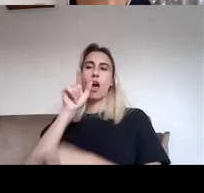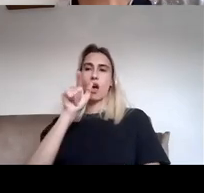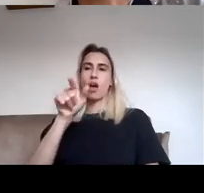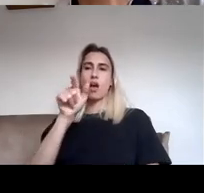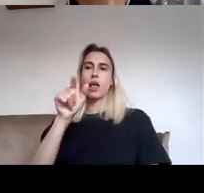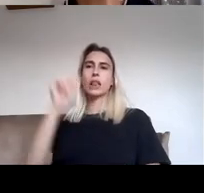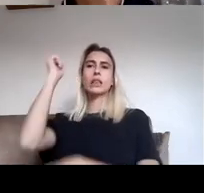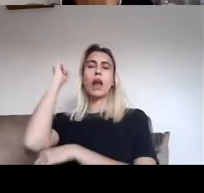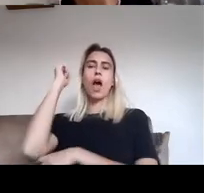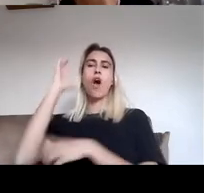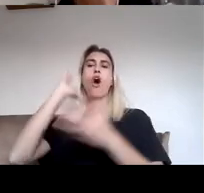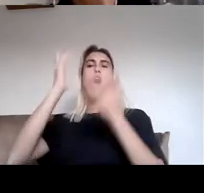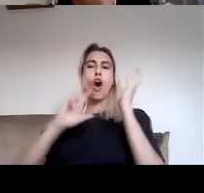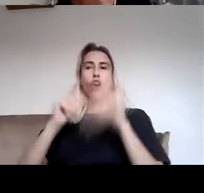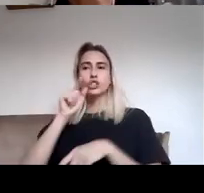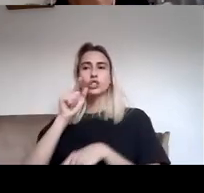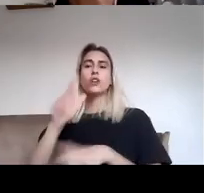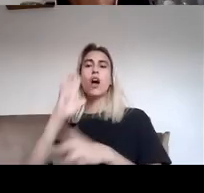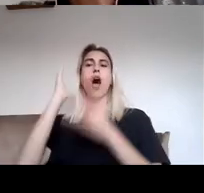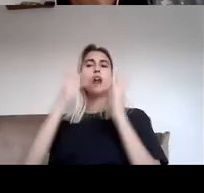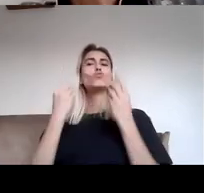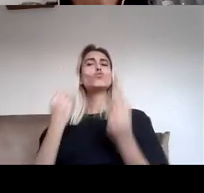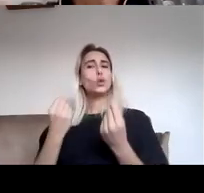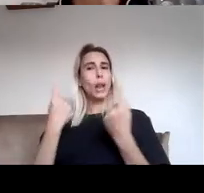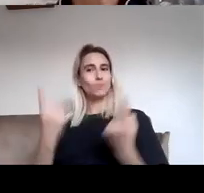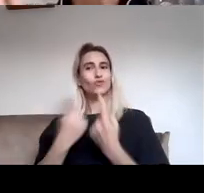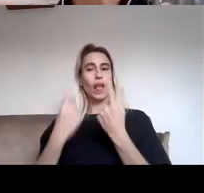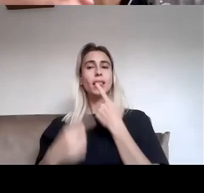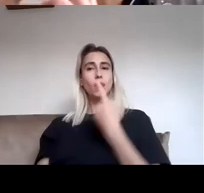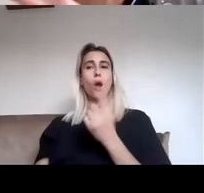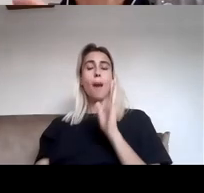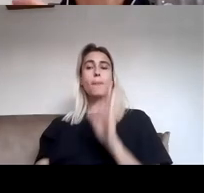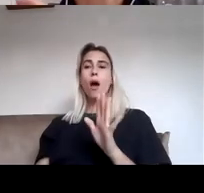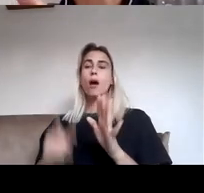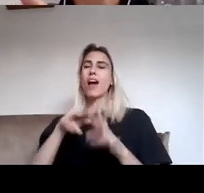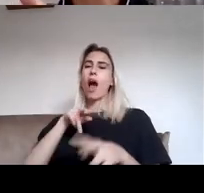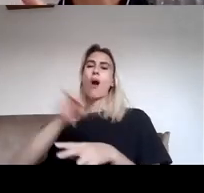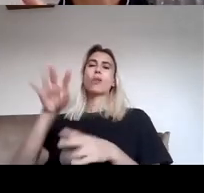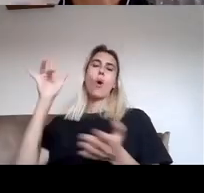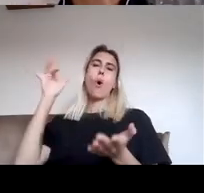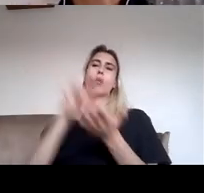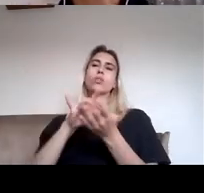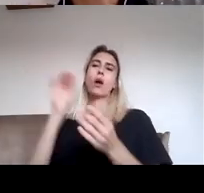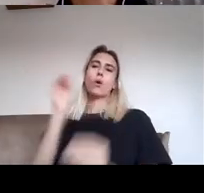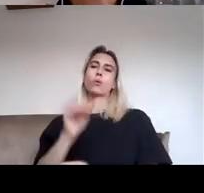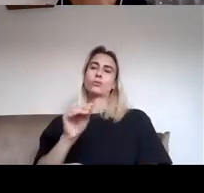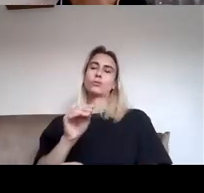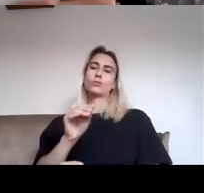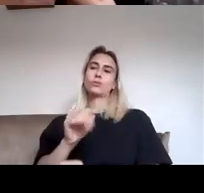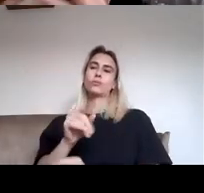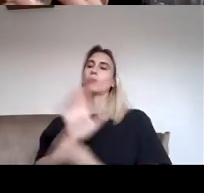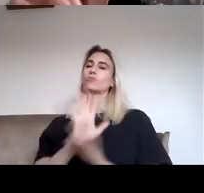direkler, ağaçlar. Yani ağaç çok güzel bir şey diyoruz ama kaldırımın ortasına koyuyoruz. Böyle bir standart yok.